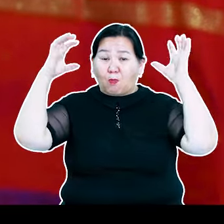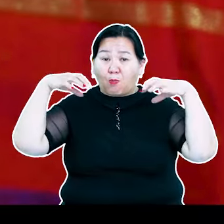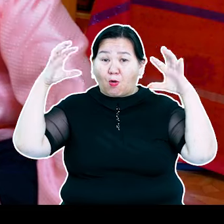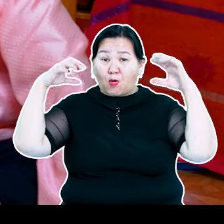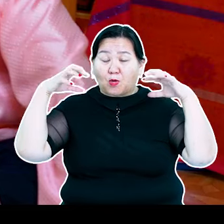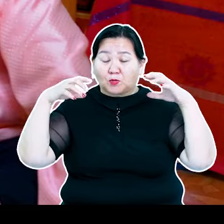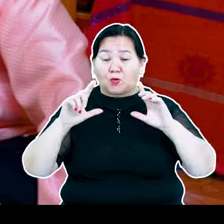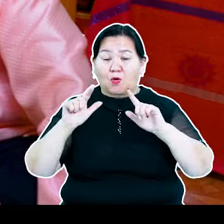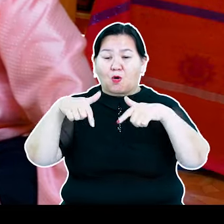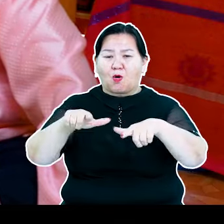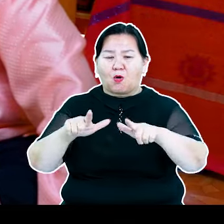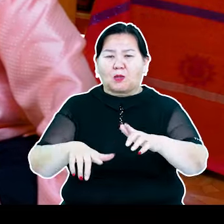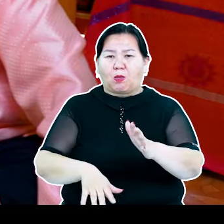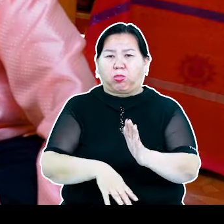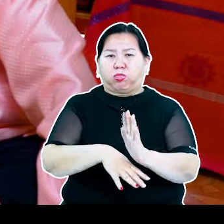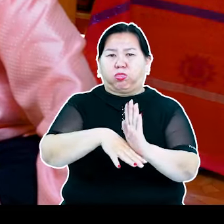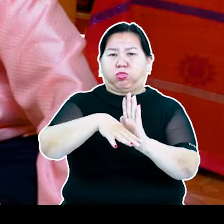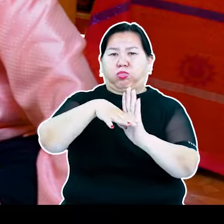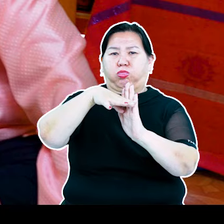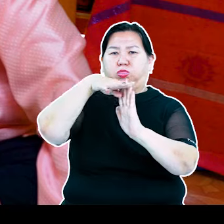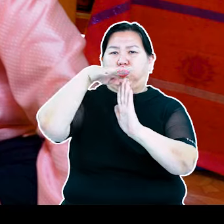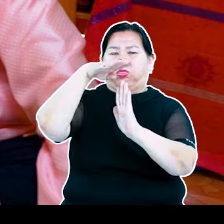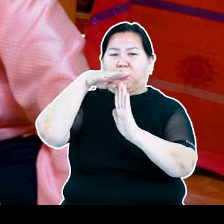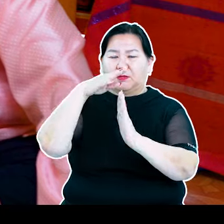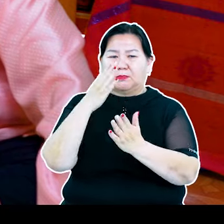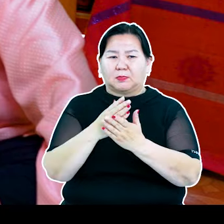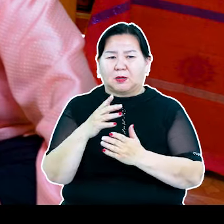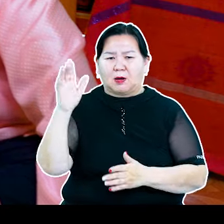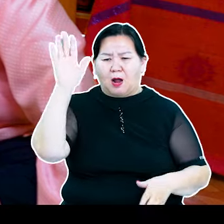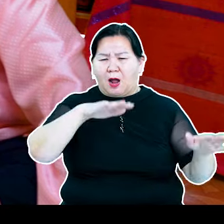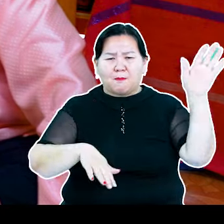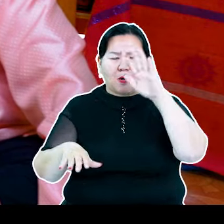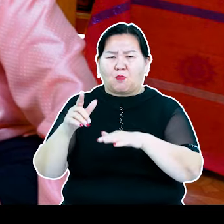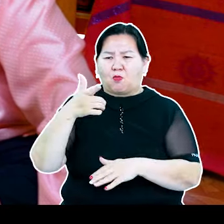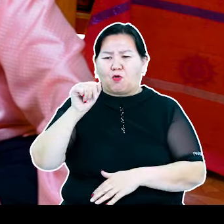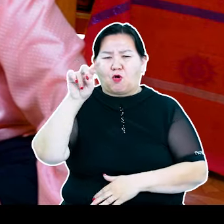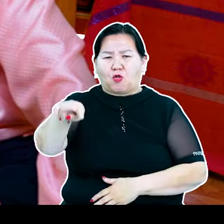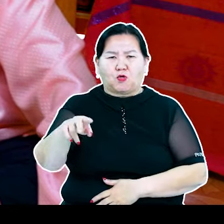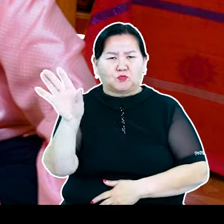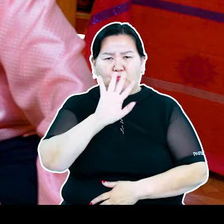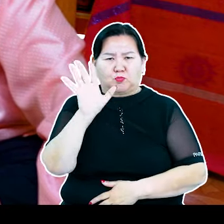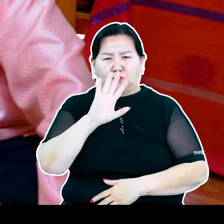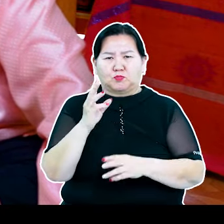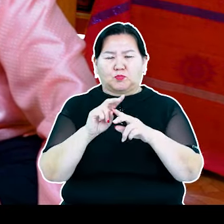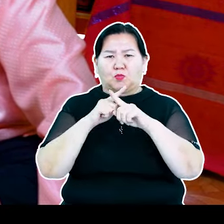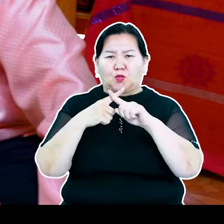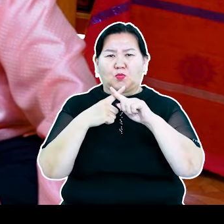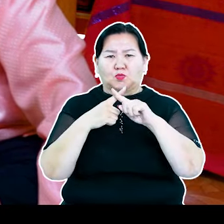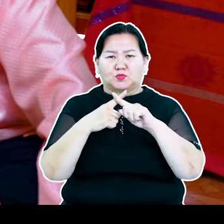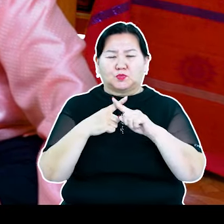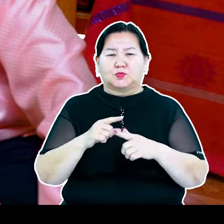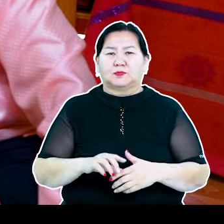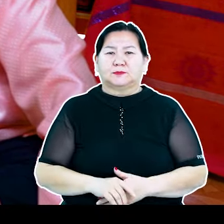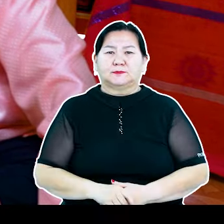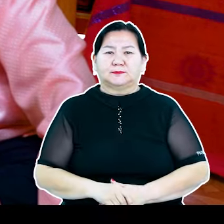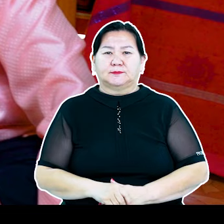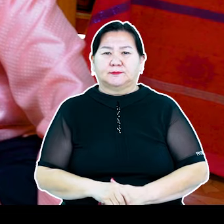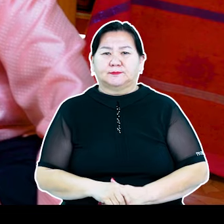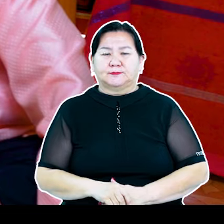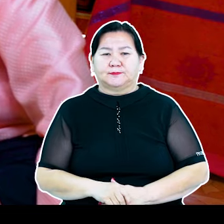Бороо орж гол үерлсэн байгаа болохоор гол дээр хамаагүй очиж болохгүй шүү хүүхдүүд минь.